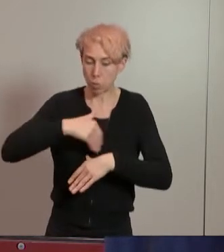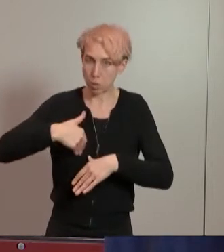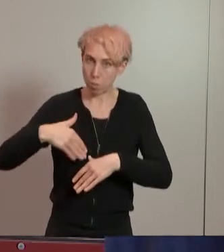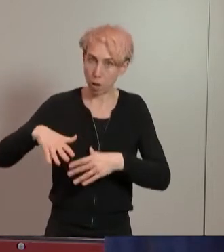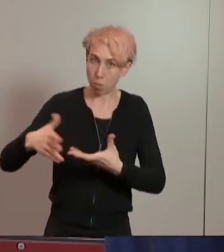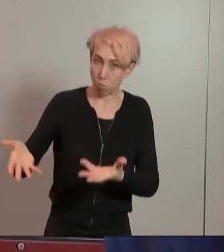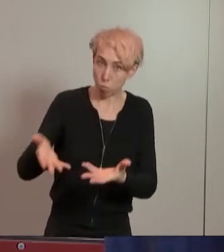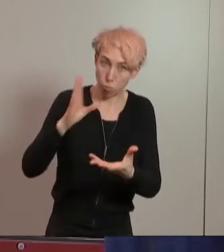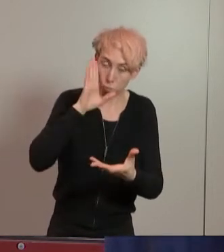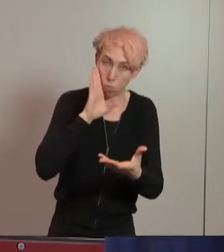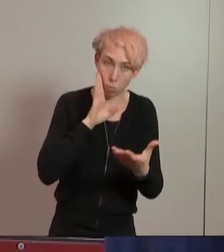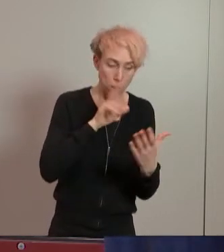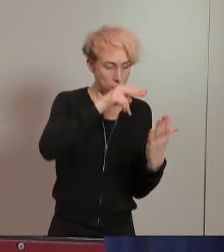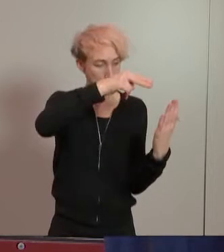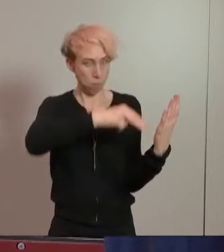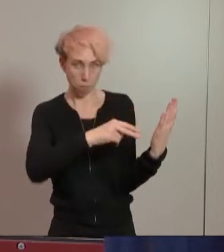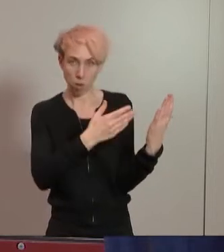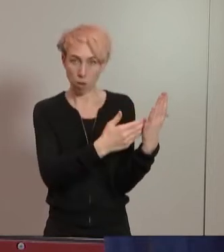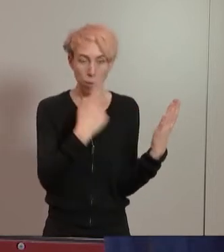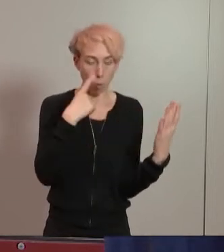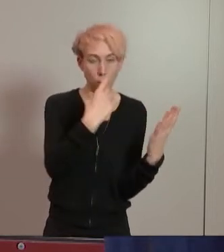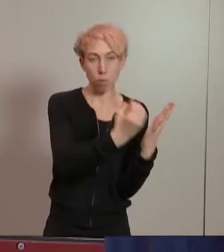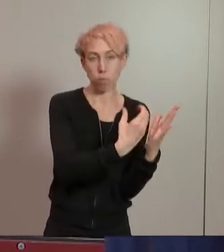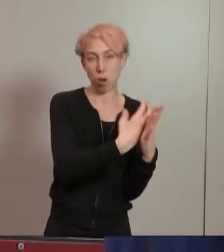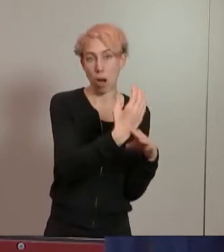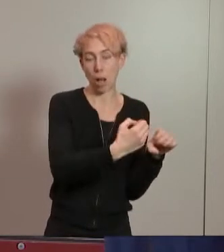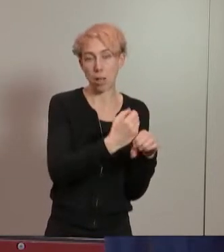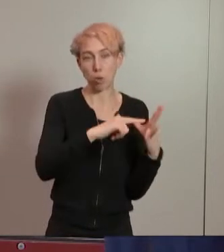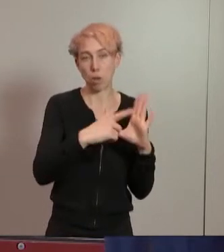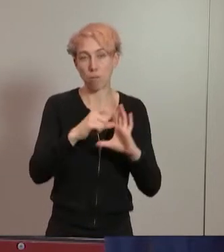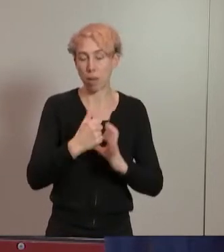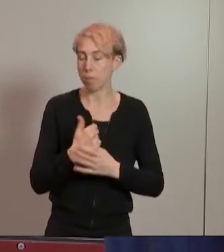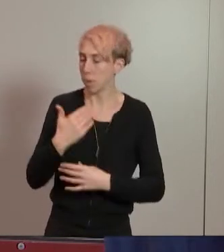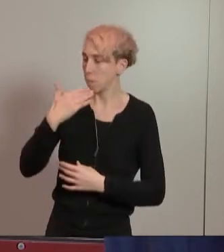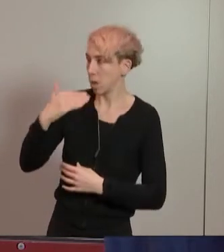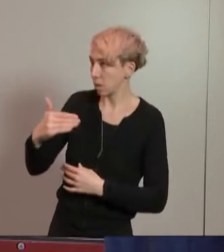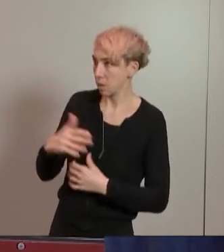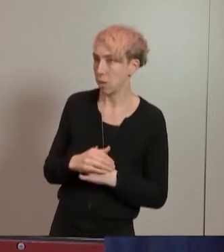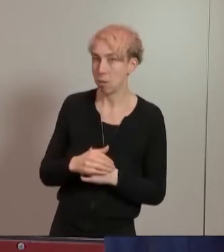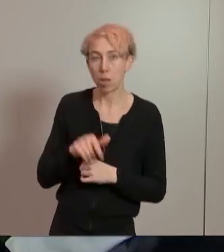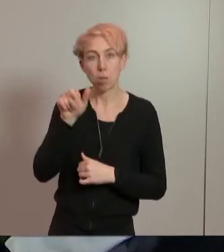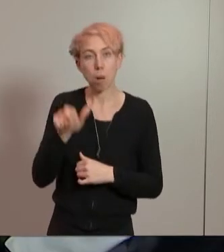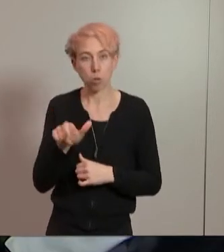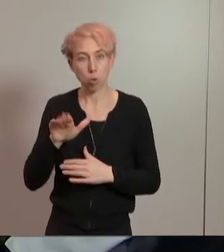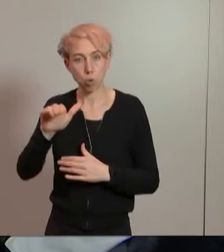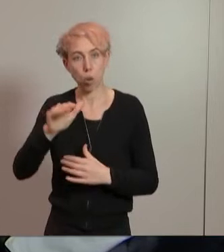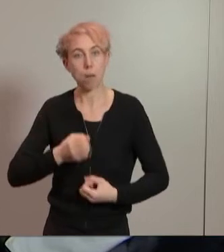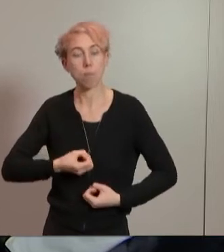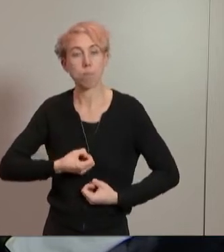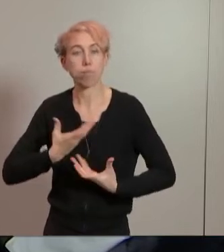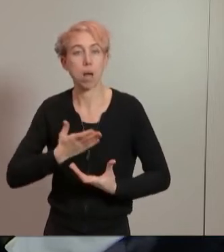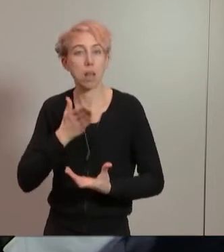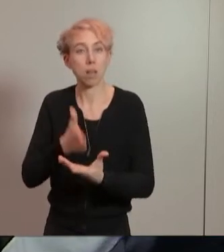rapport social unique de la ville sur les données 2020. Merci. Y a-t-il une intervention ?